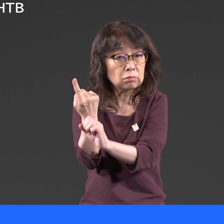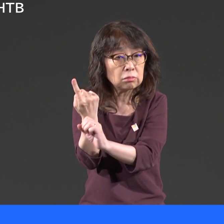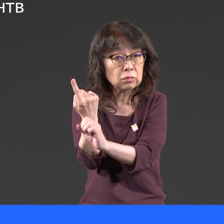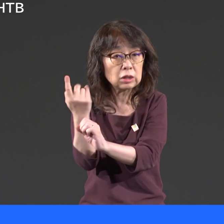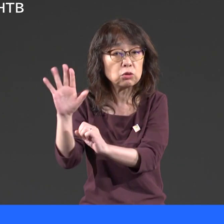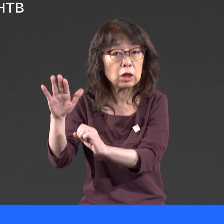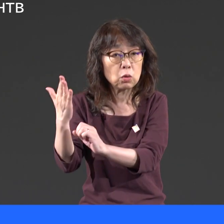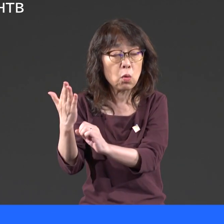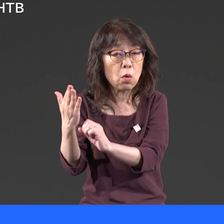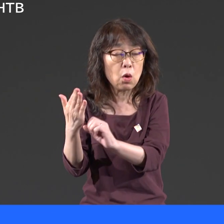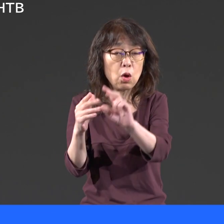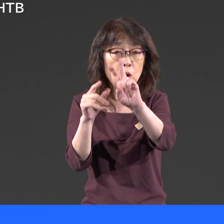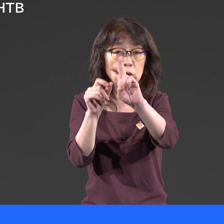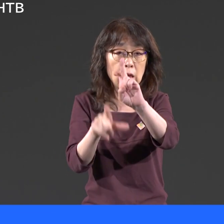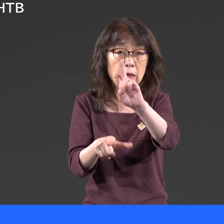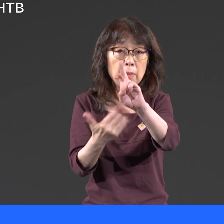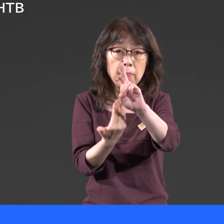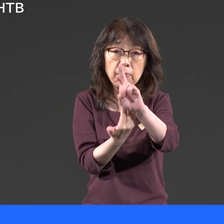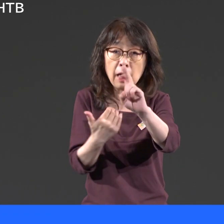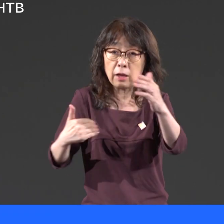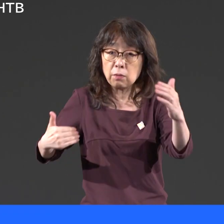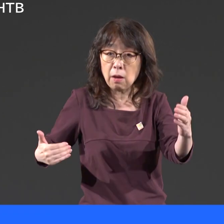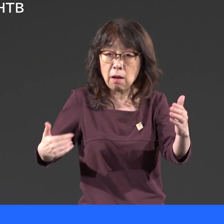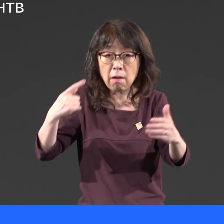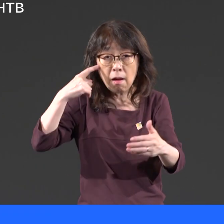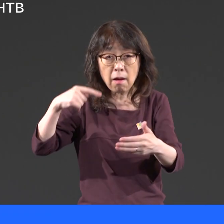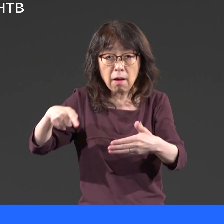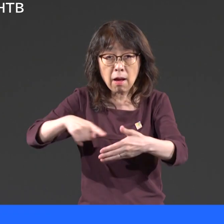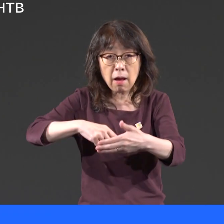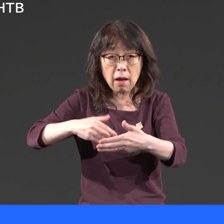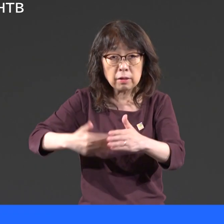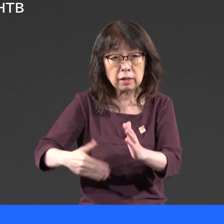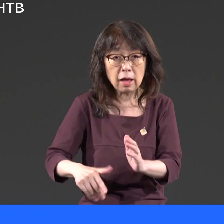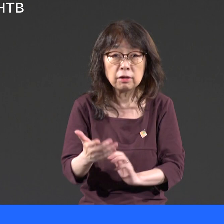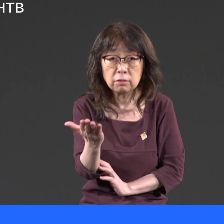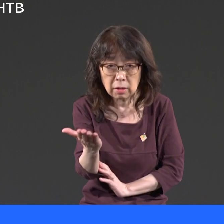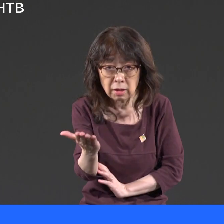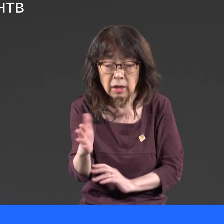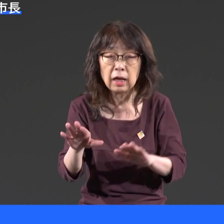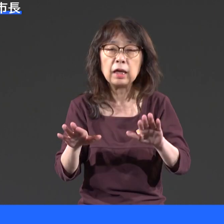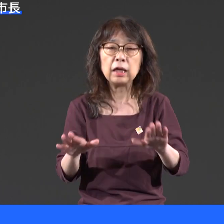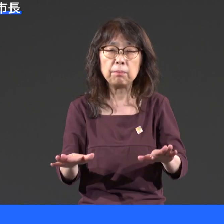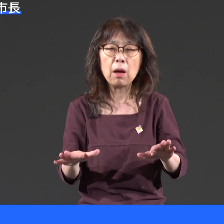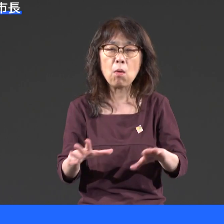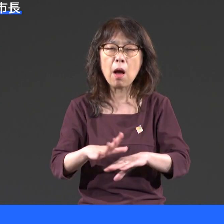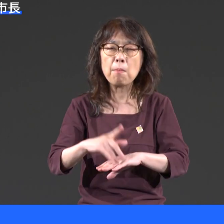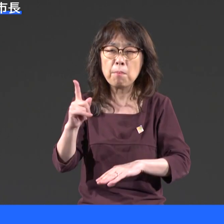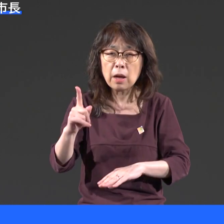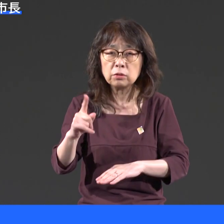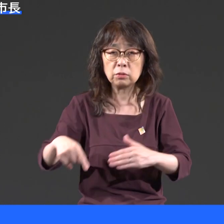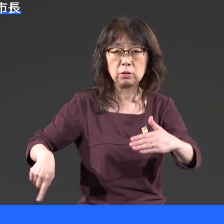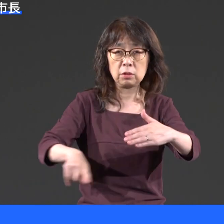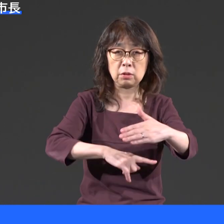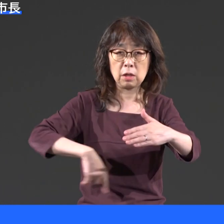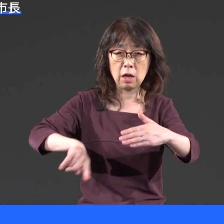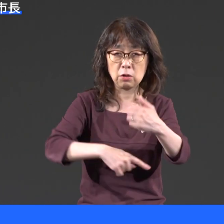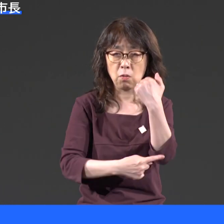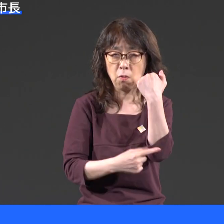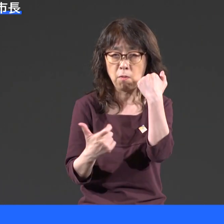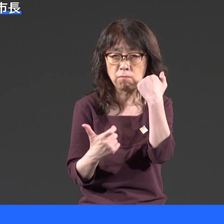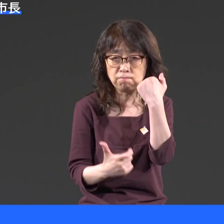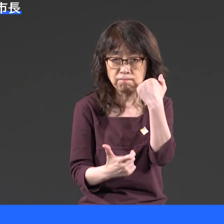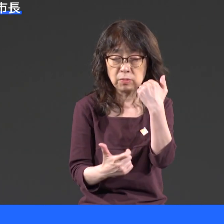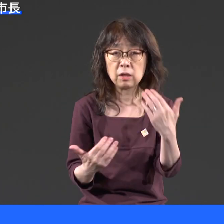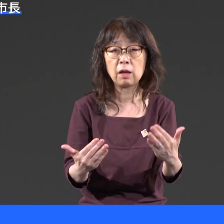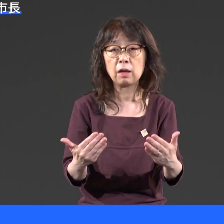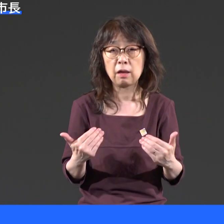年内とかそういったことは考えられてないっていう、 まずいろいろな状況を足元を固めていく、そしてやはり市民、道民、国民の理